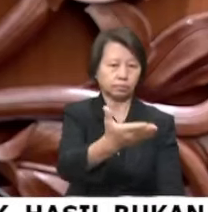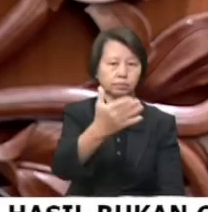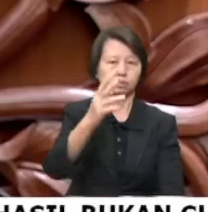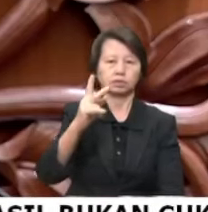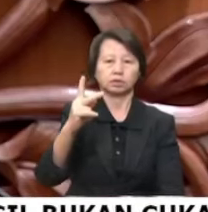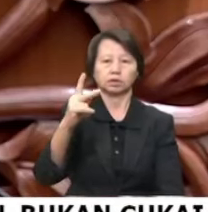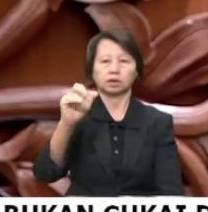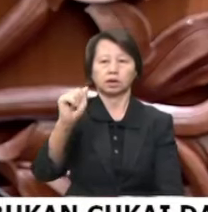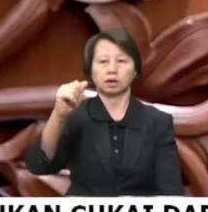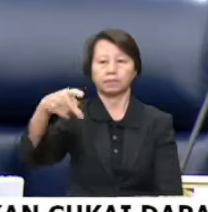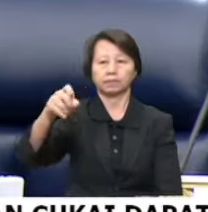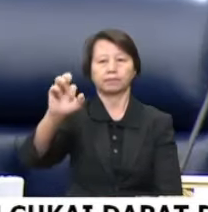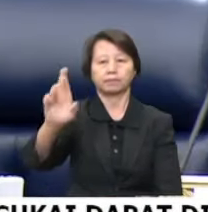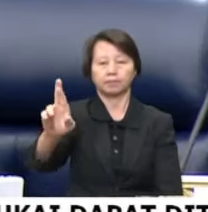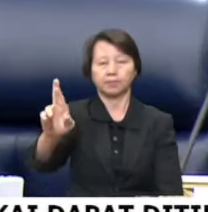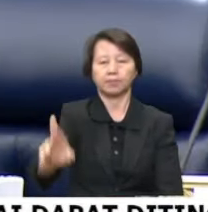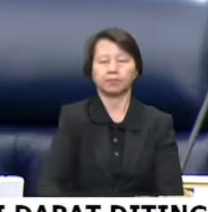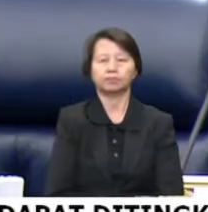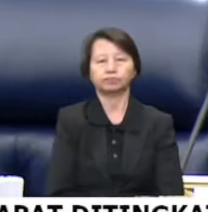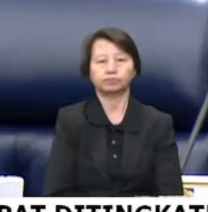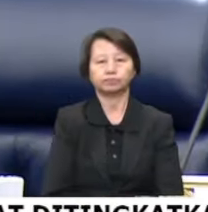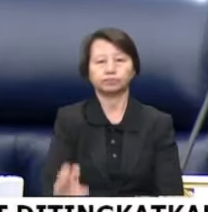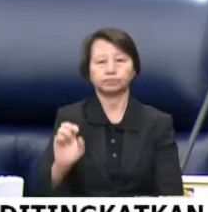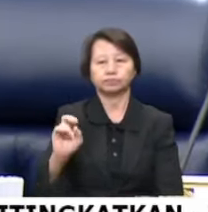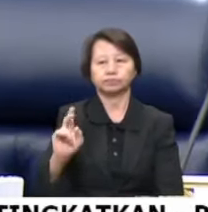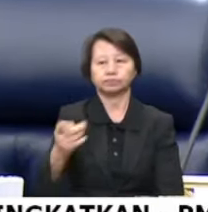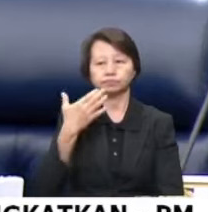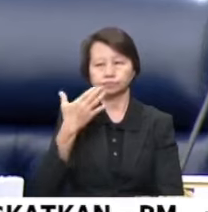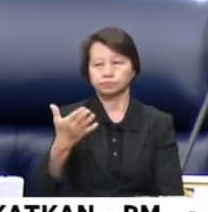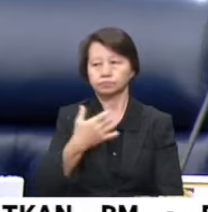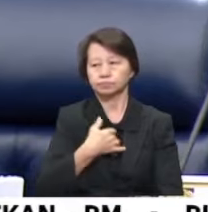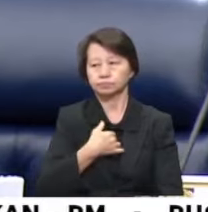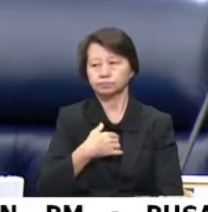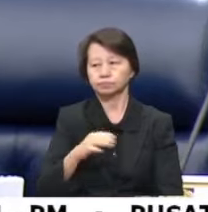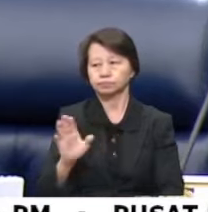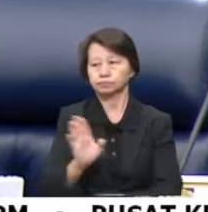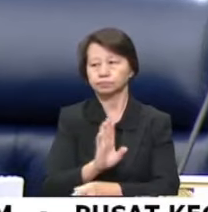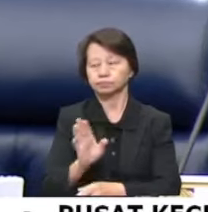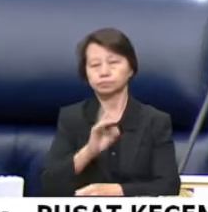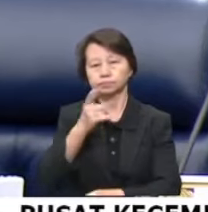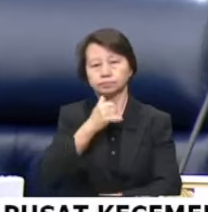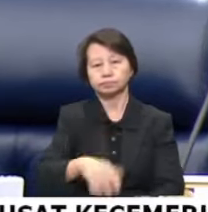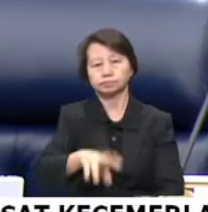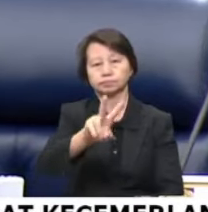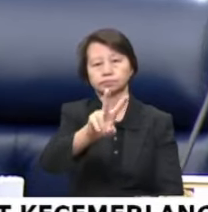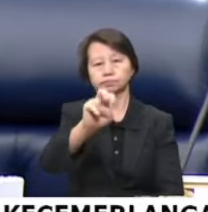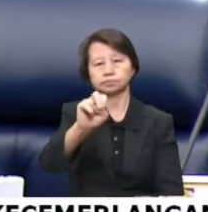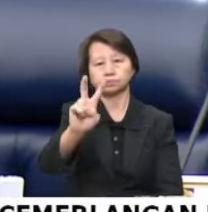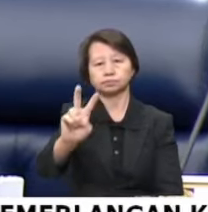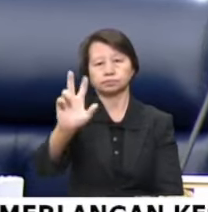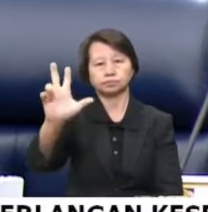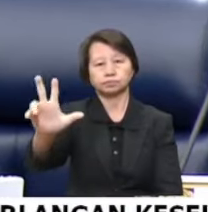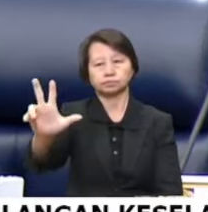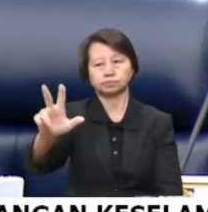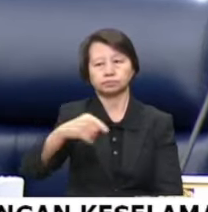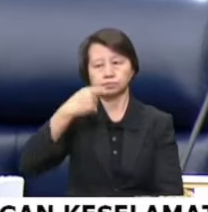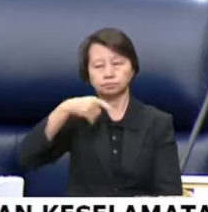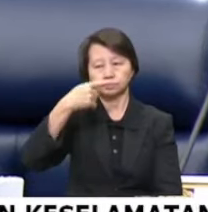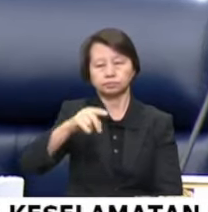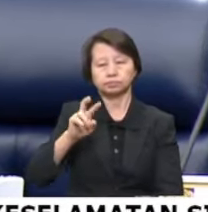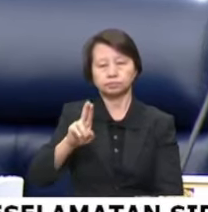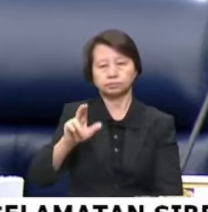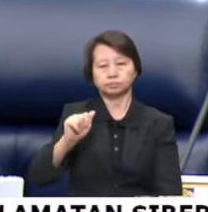kasih, Speaker. Kapa merujuk kepada Business Times 4 Disember 2023 di mana dia menyebut